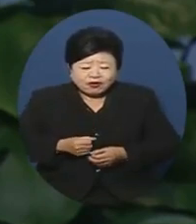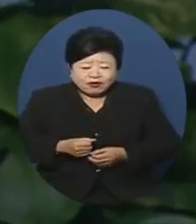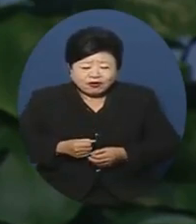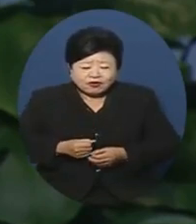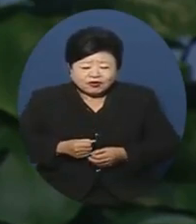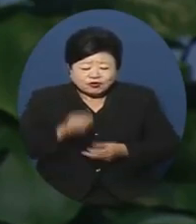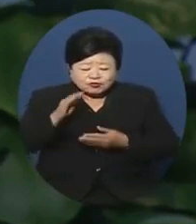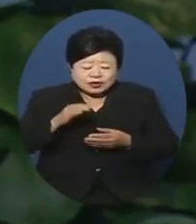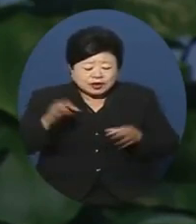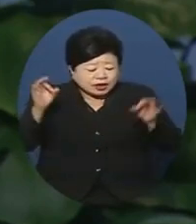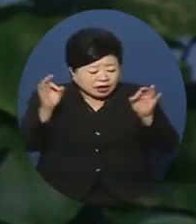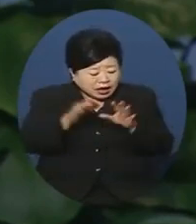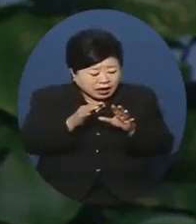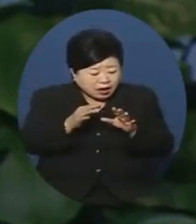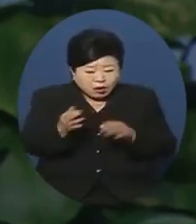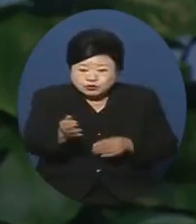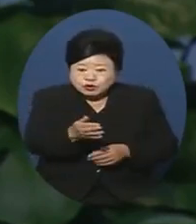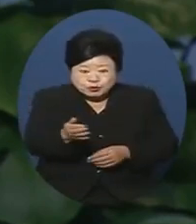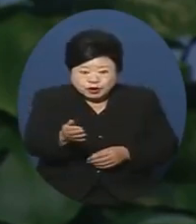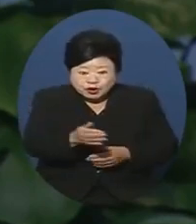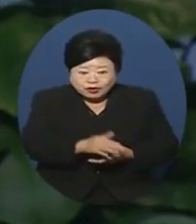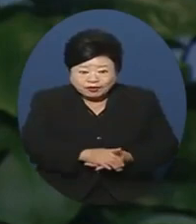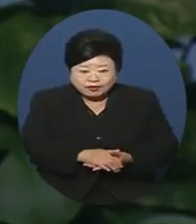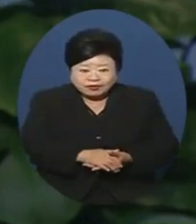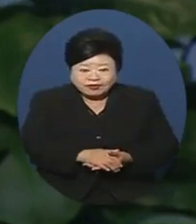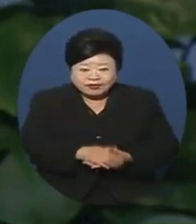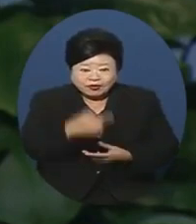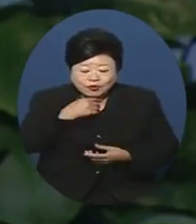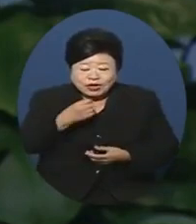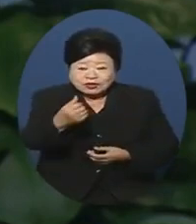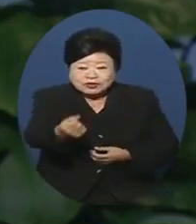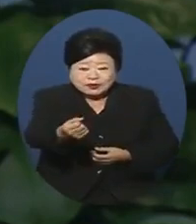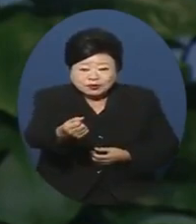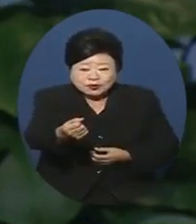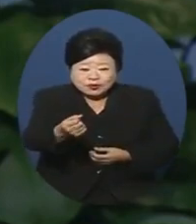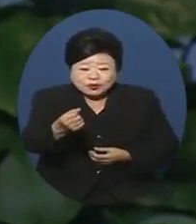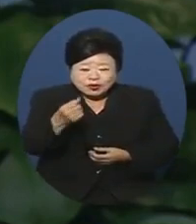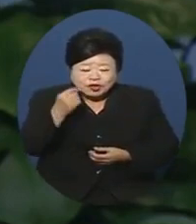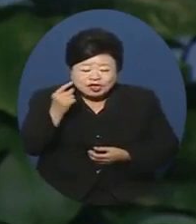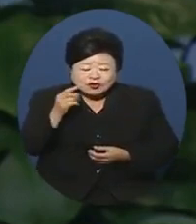실천돼요. 그 원하는 것을 손에 잡아요.